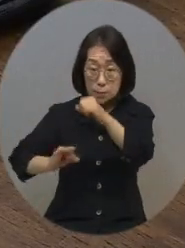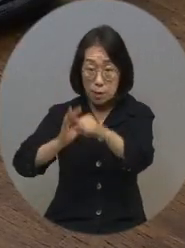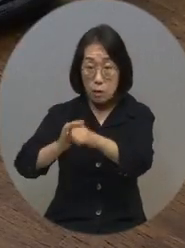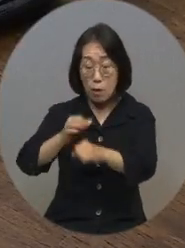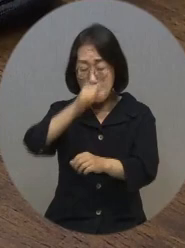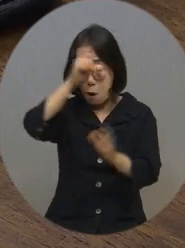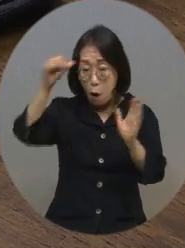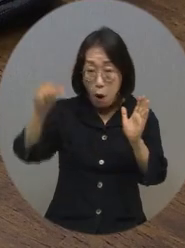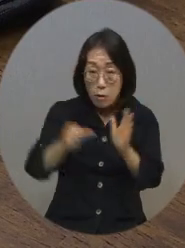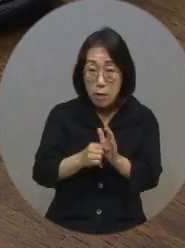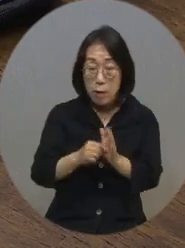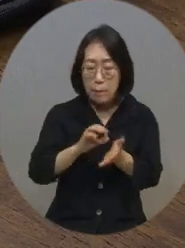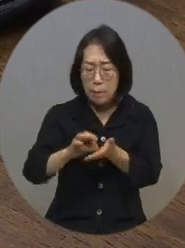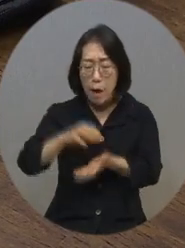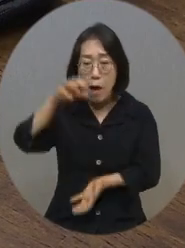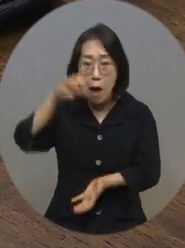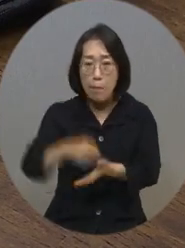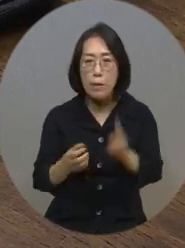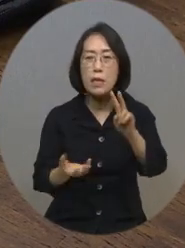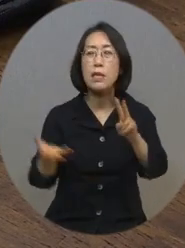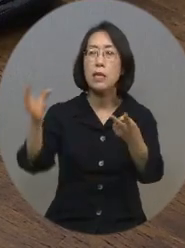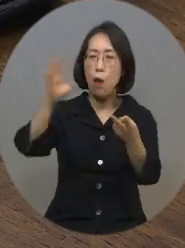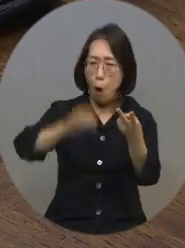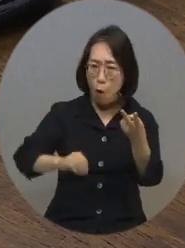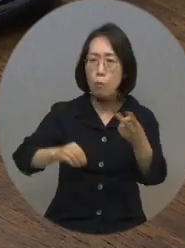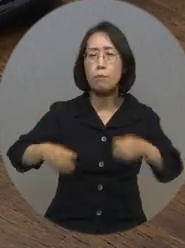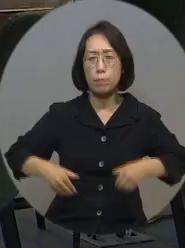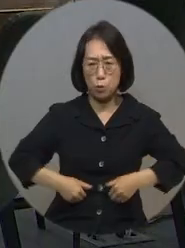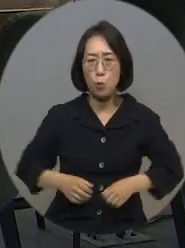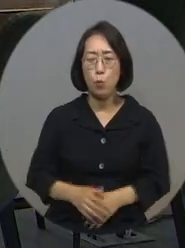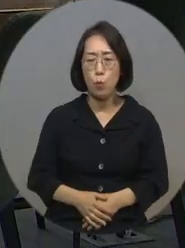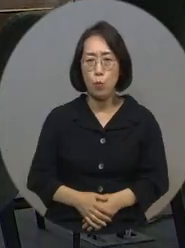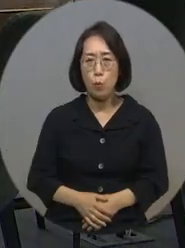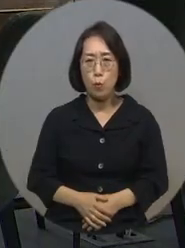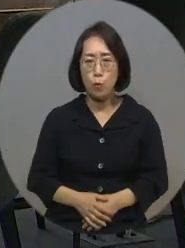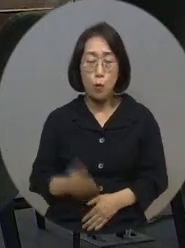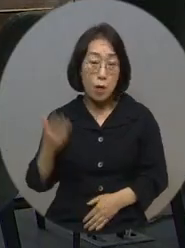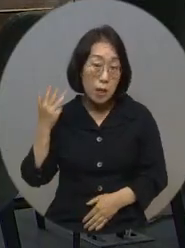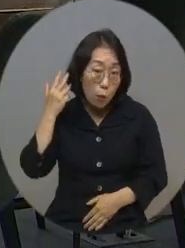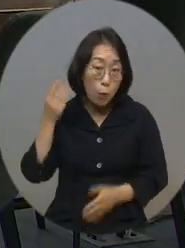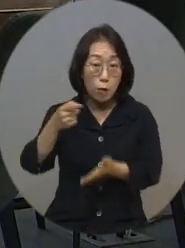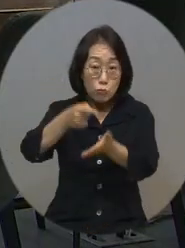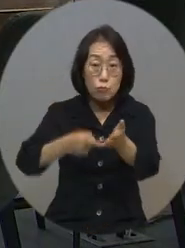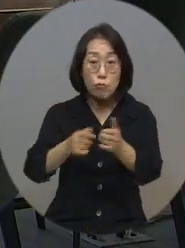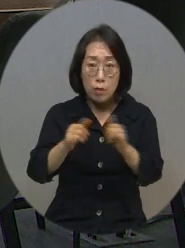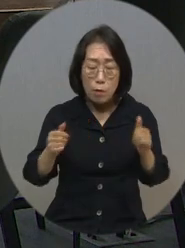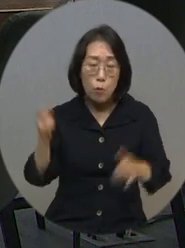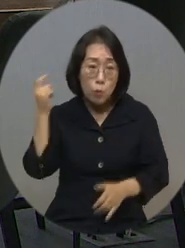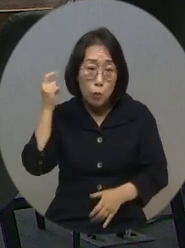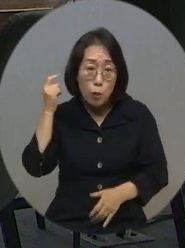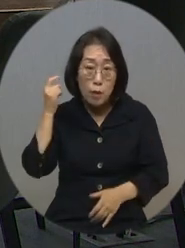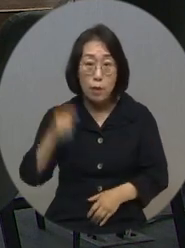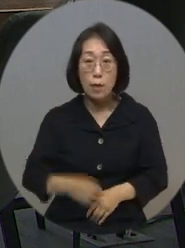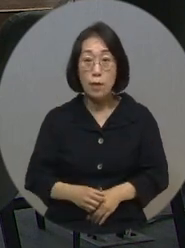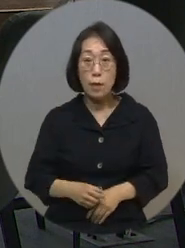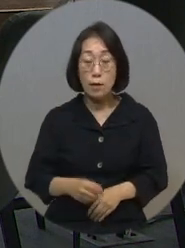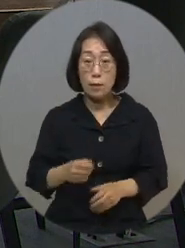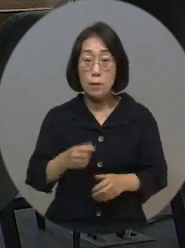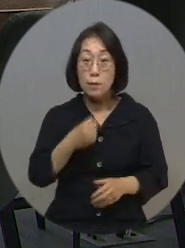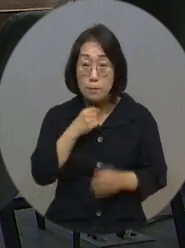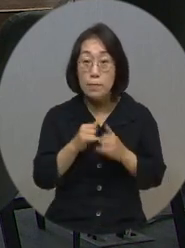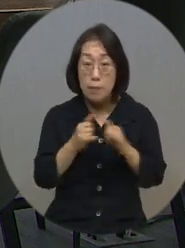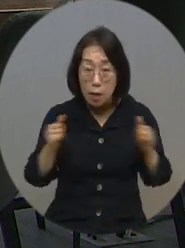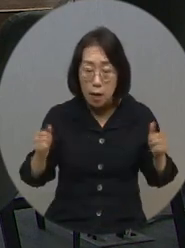평생 2억 원의 비용이 들게 되는 겁니다. 인공와우 사용자들은 소리를 듣기 위해 인공와우뿐만 아니라